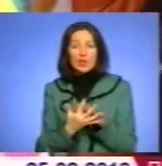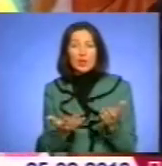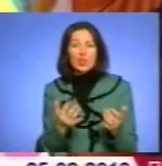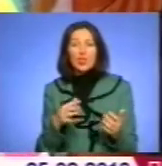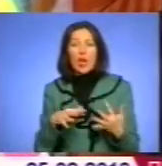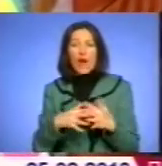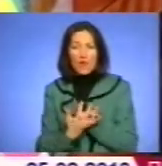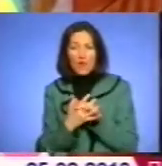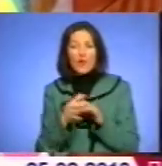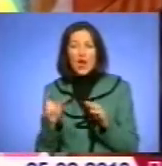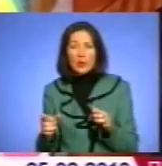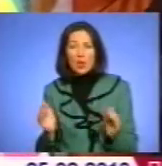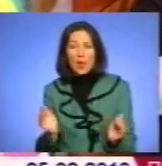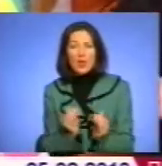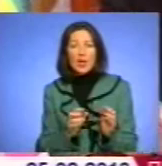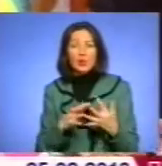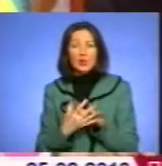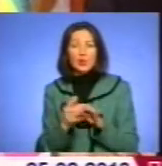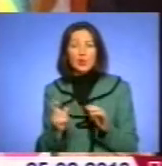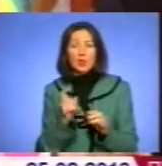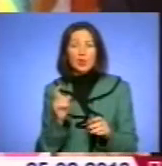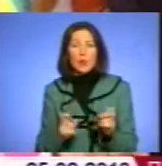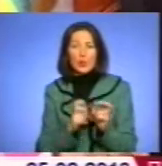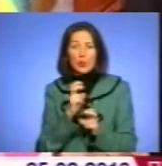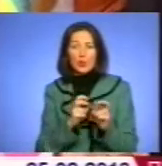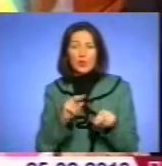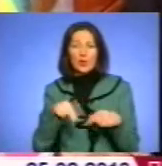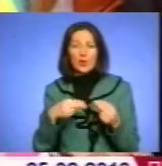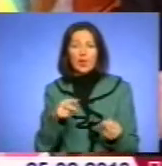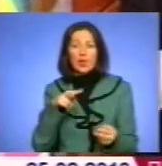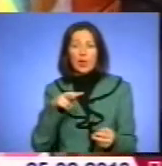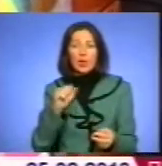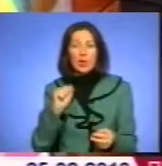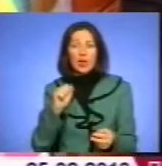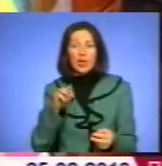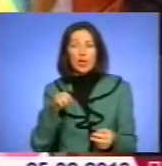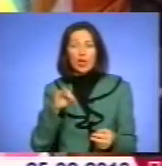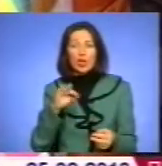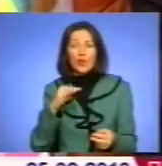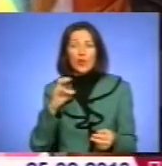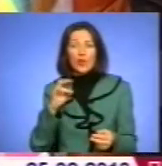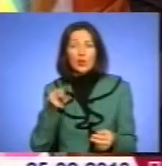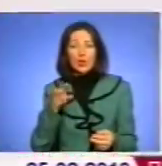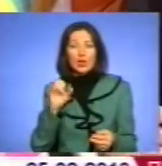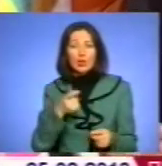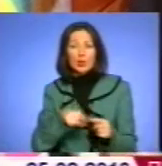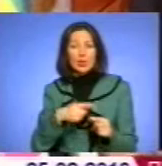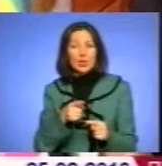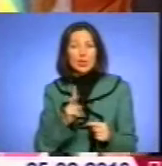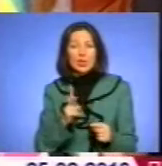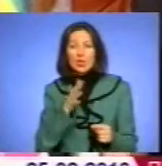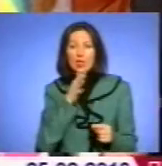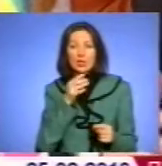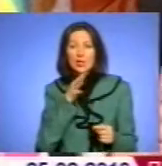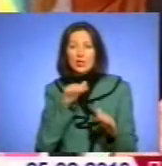мале сільськогосподарське підприємство, а віддати латифундисту – через якийсь час цього села немає. Ми все